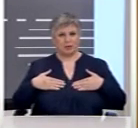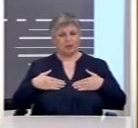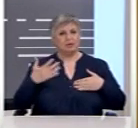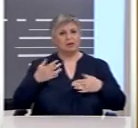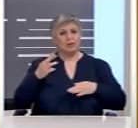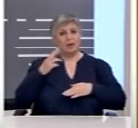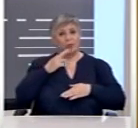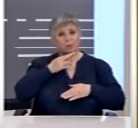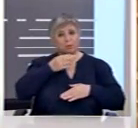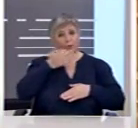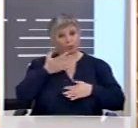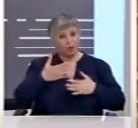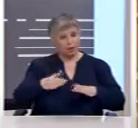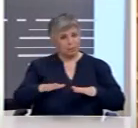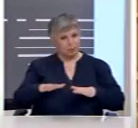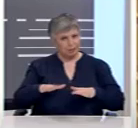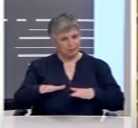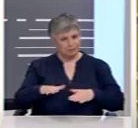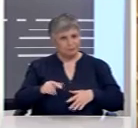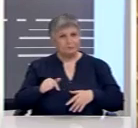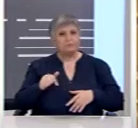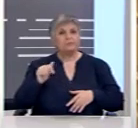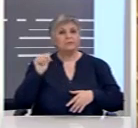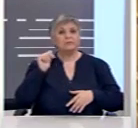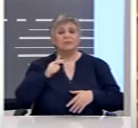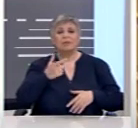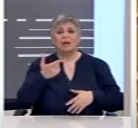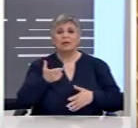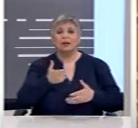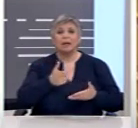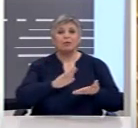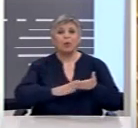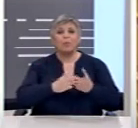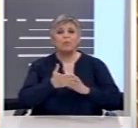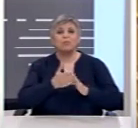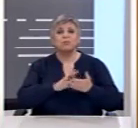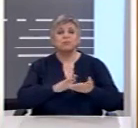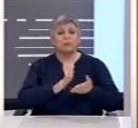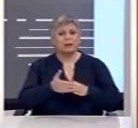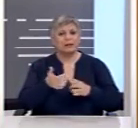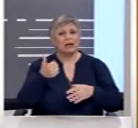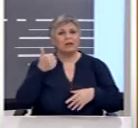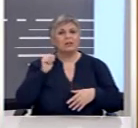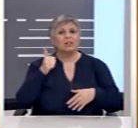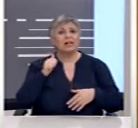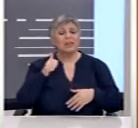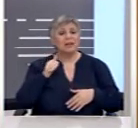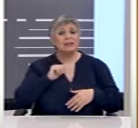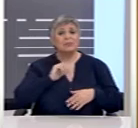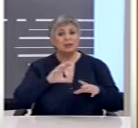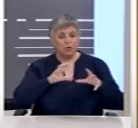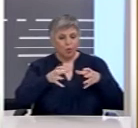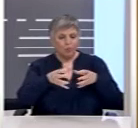Θέλω να καταθέσω τα πρακτικά της χθεσινής διάσκεψης των